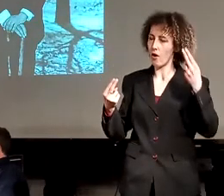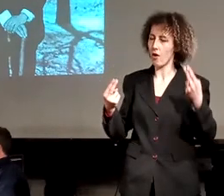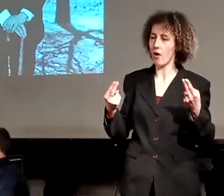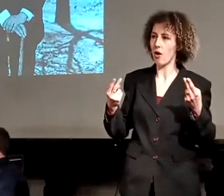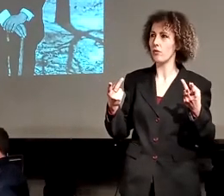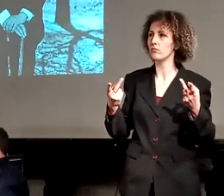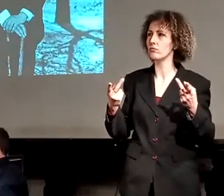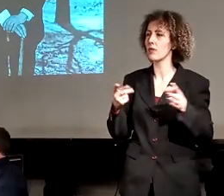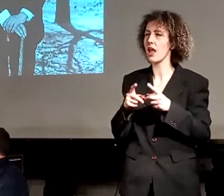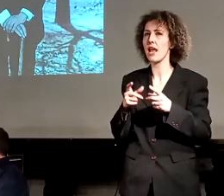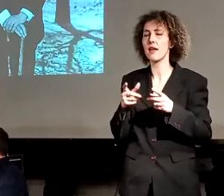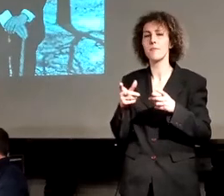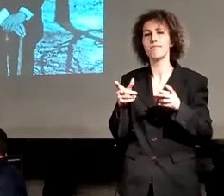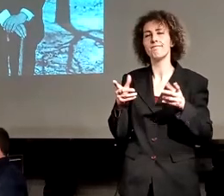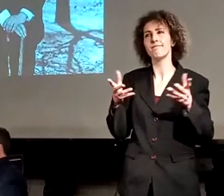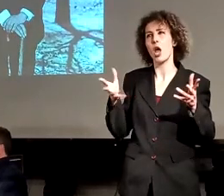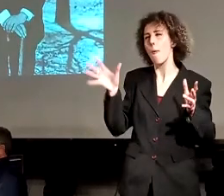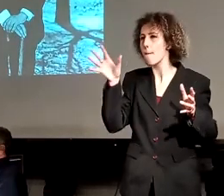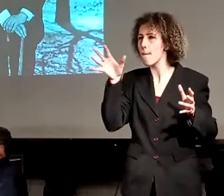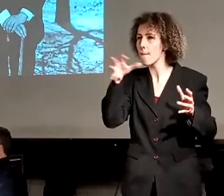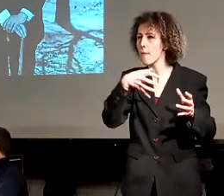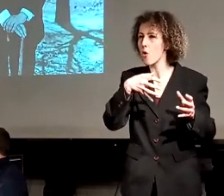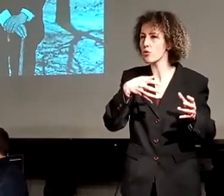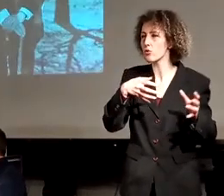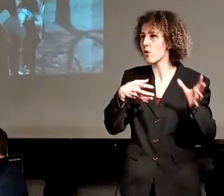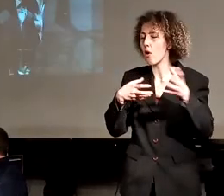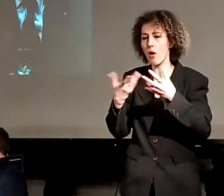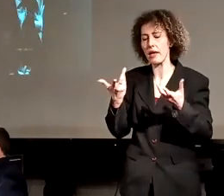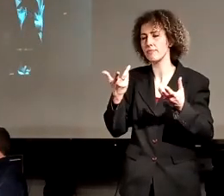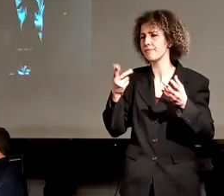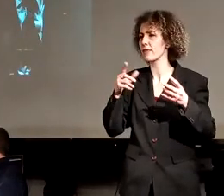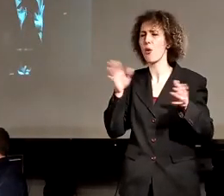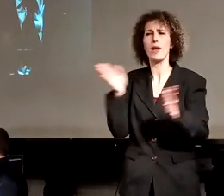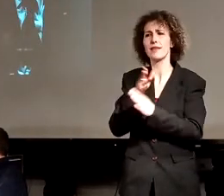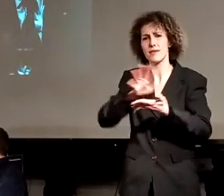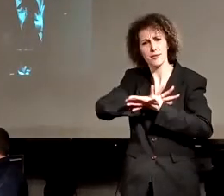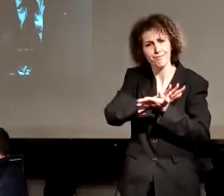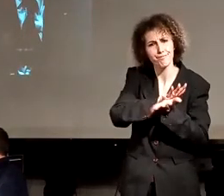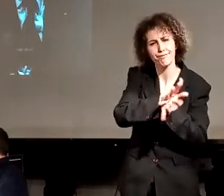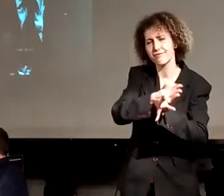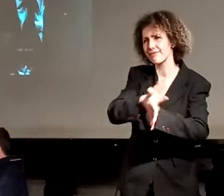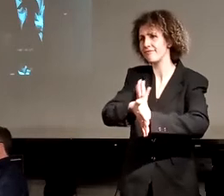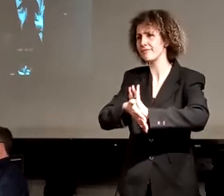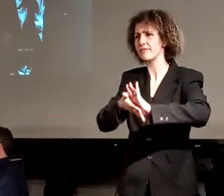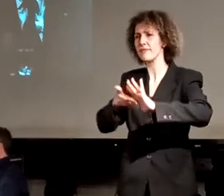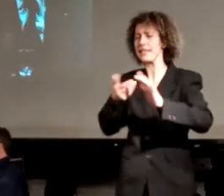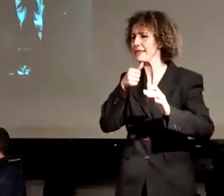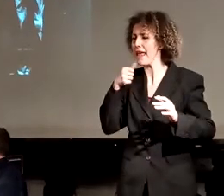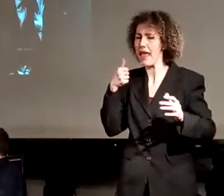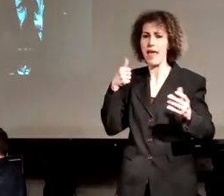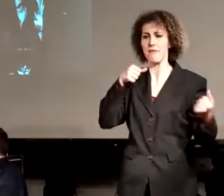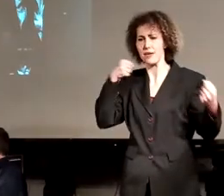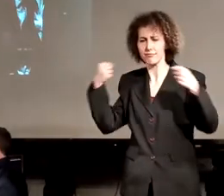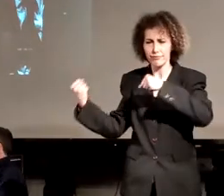terribile che mi dice così di cose che deve essere combattuto ogni mezzo democratico